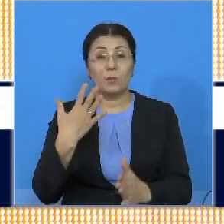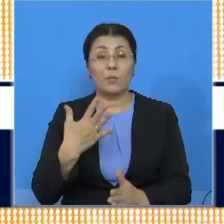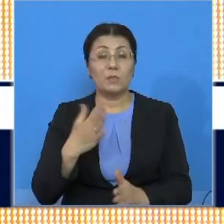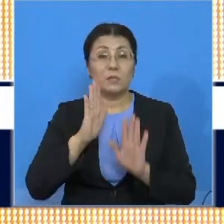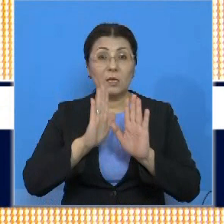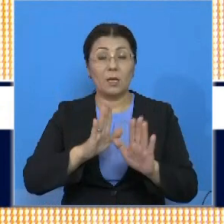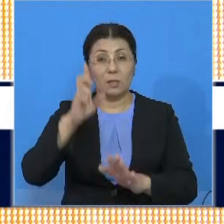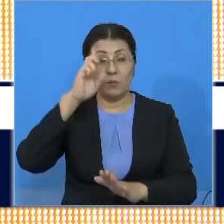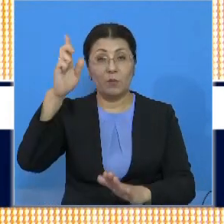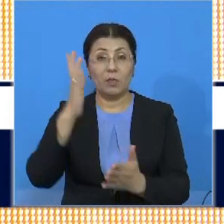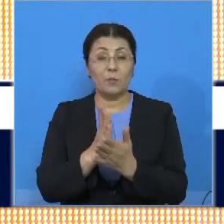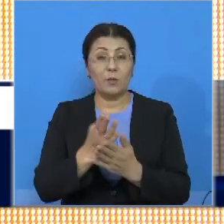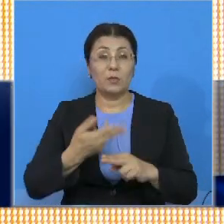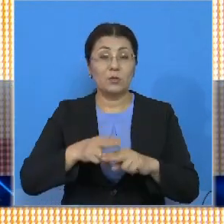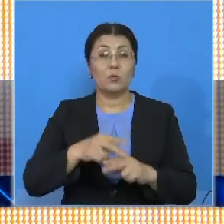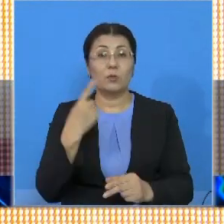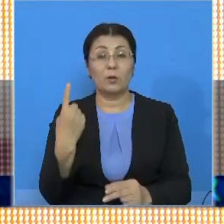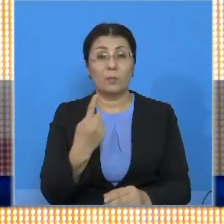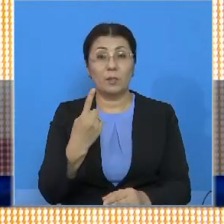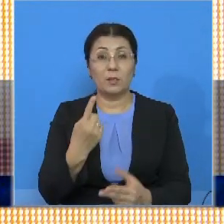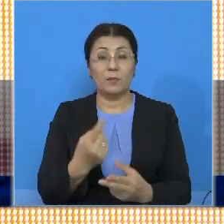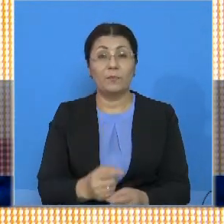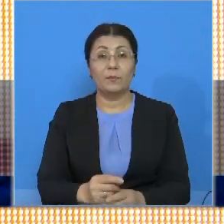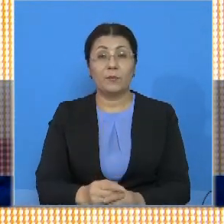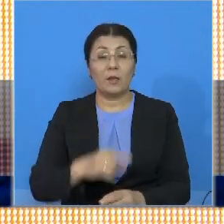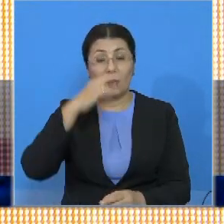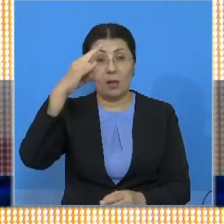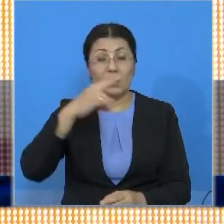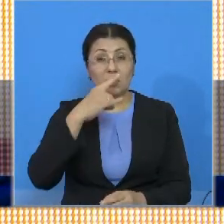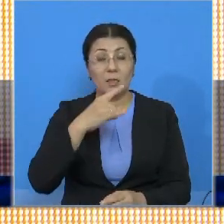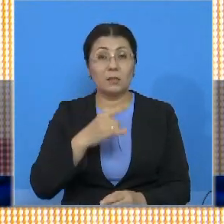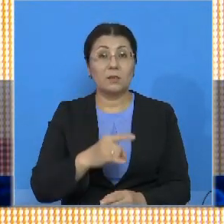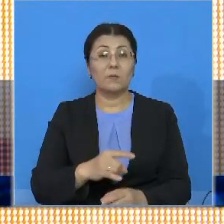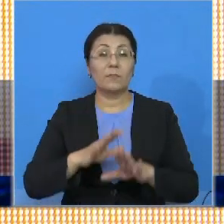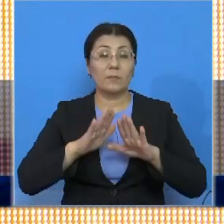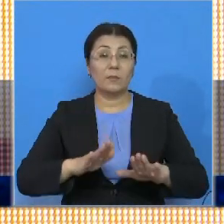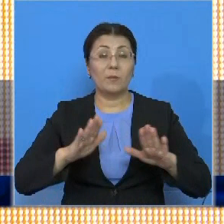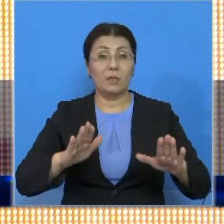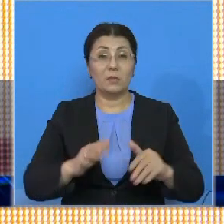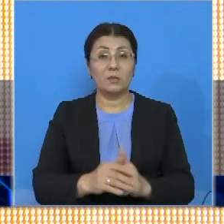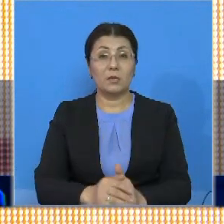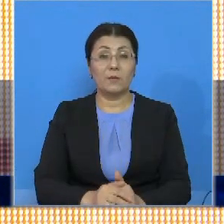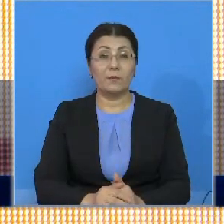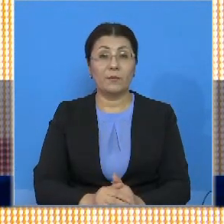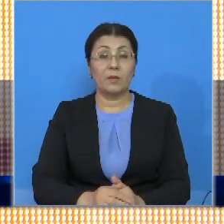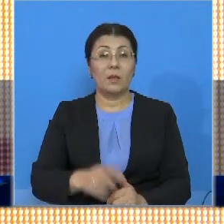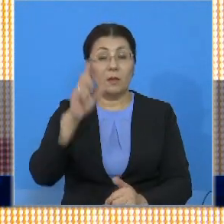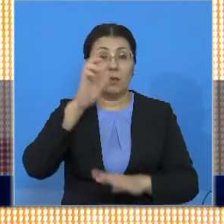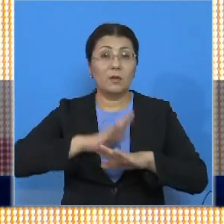бар. Соның бірі бірегейі қазақтың баласына, даласына елін